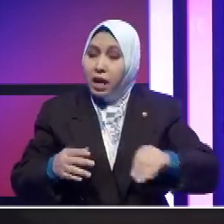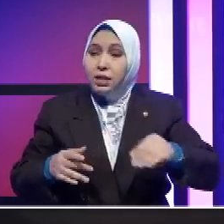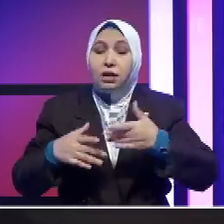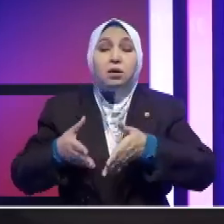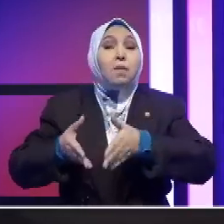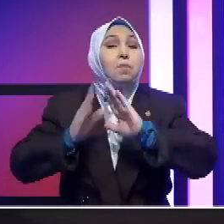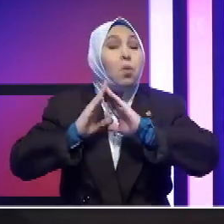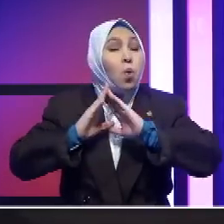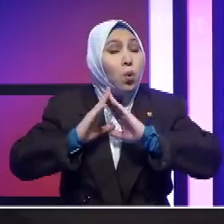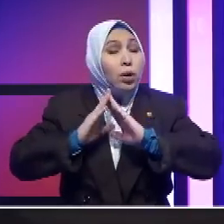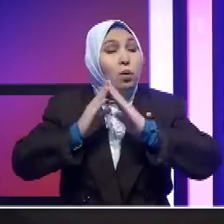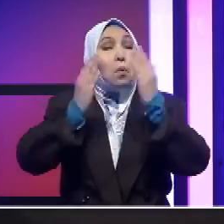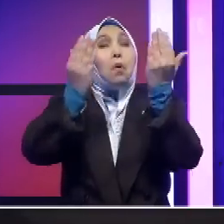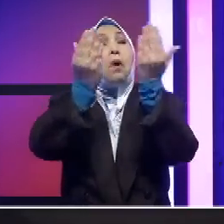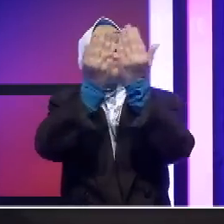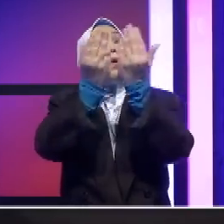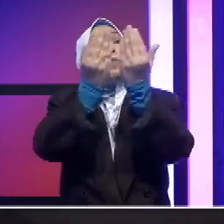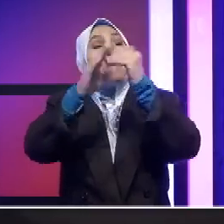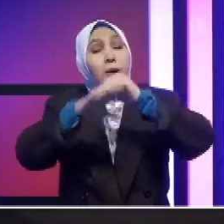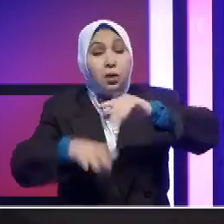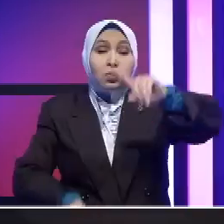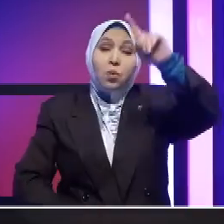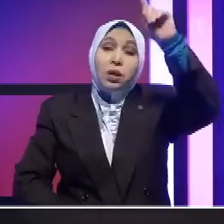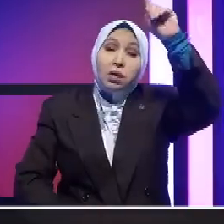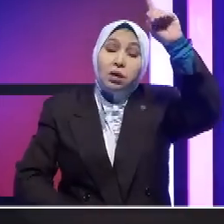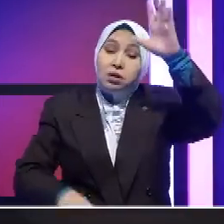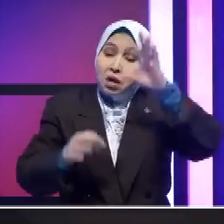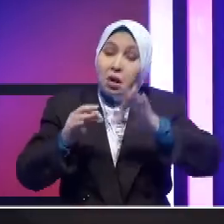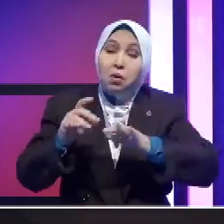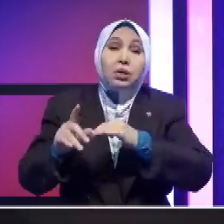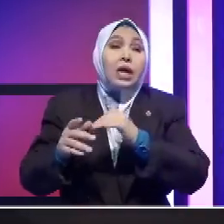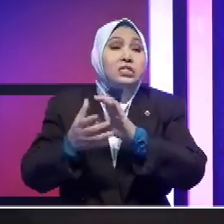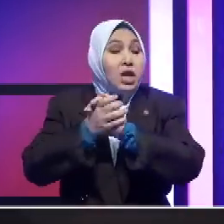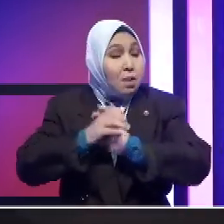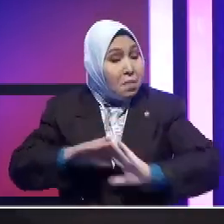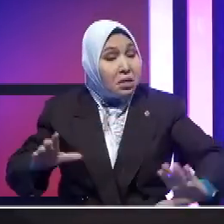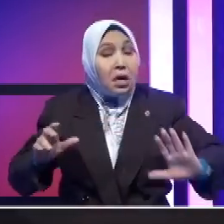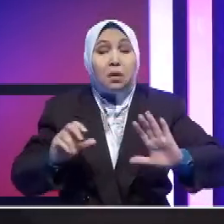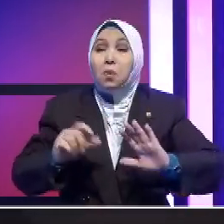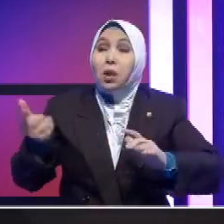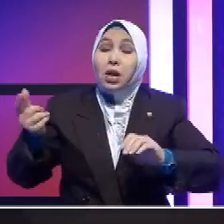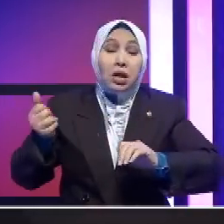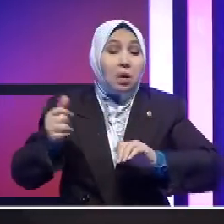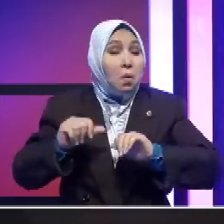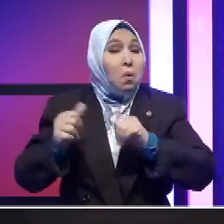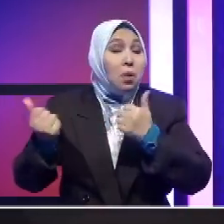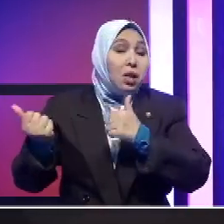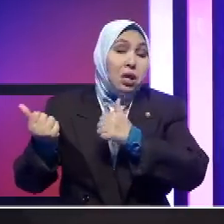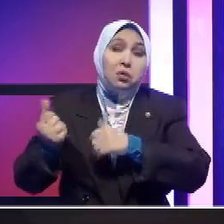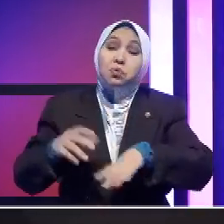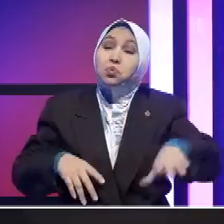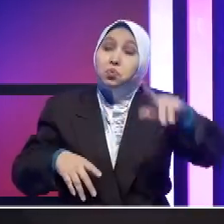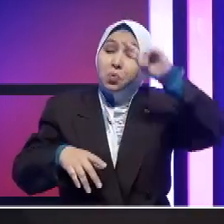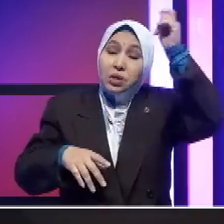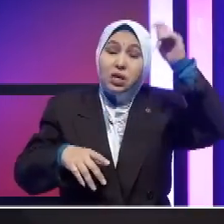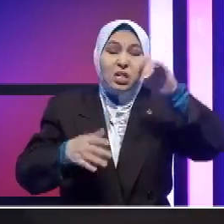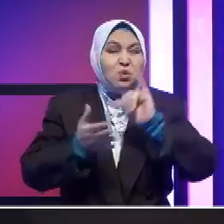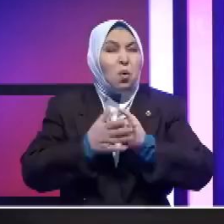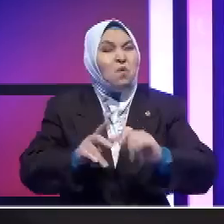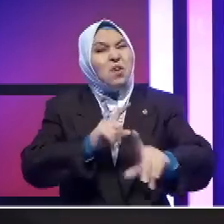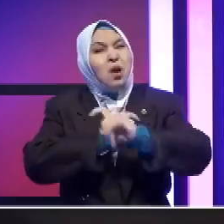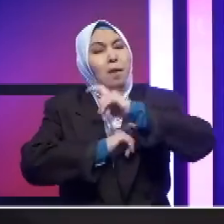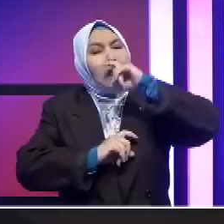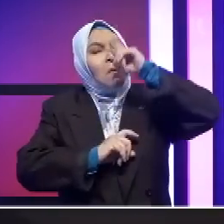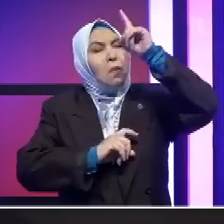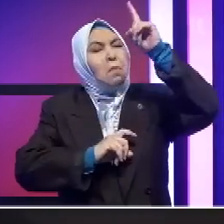mohon ataupun berdoa pada Tuhannya, ya, kalau dia boleh diselamatkan oleh Tuhannya. Betapa takburnya, sombongnya Firaun pada waktu ini. Pasal